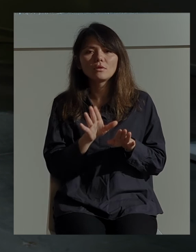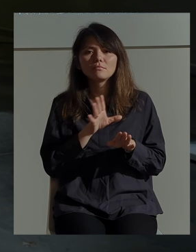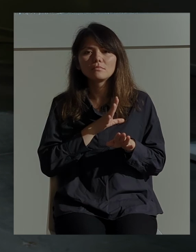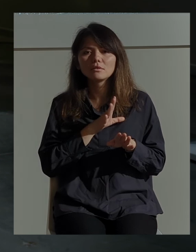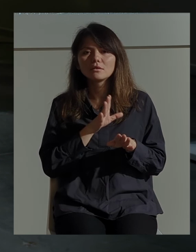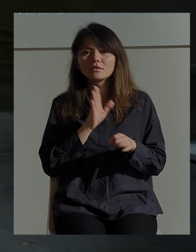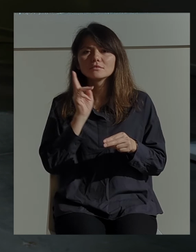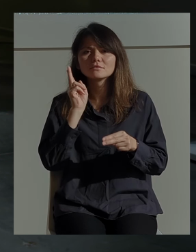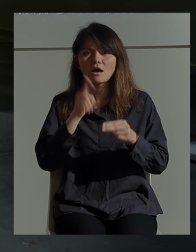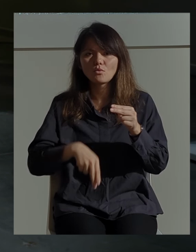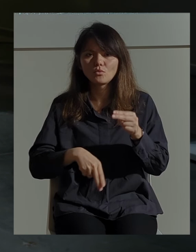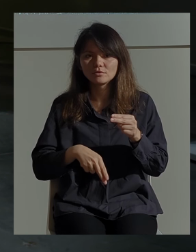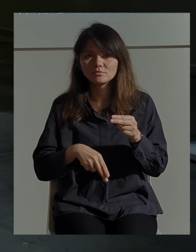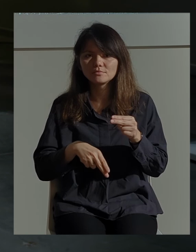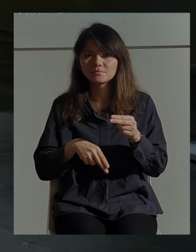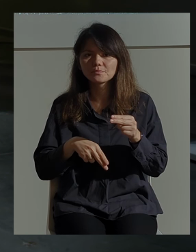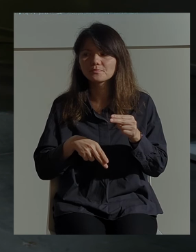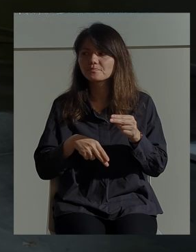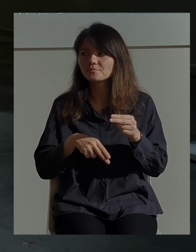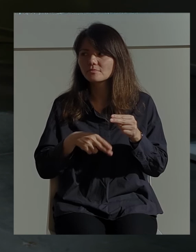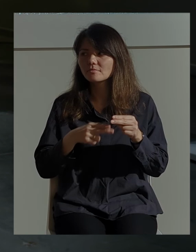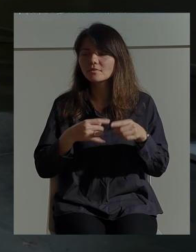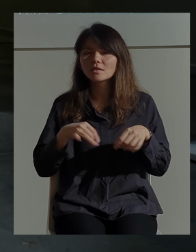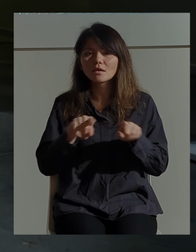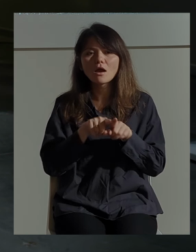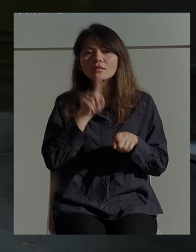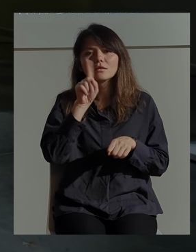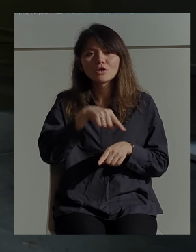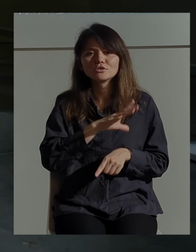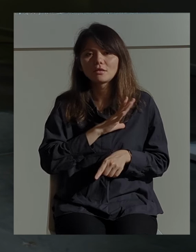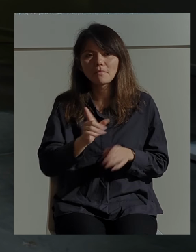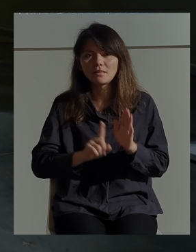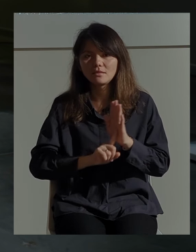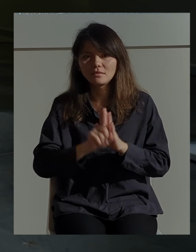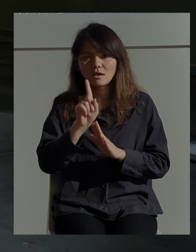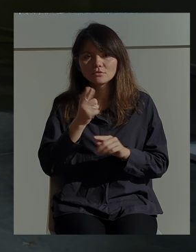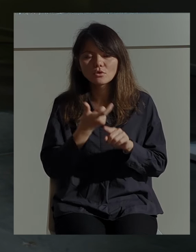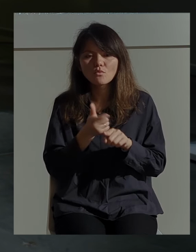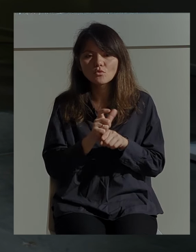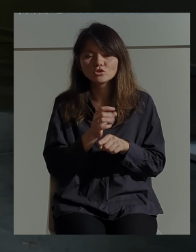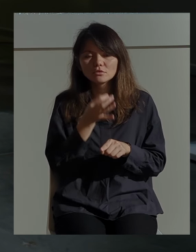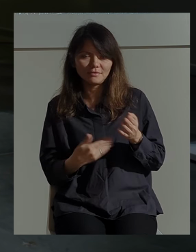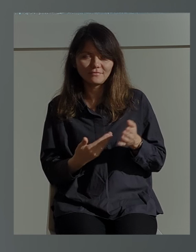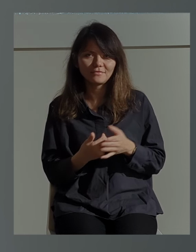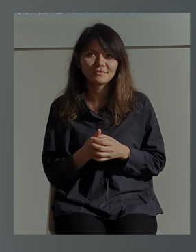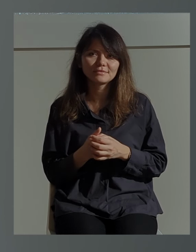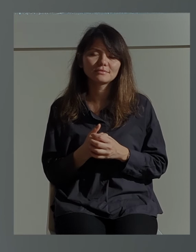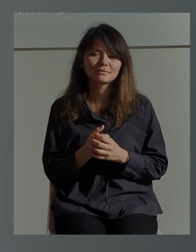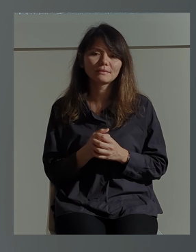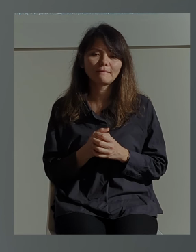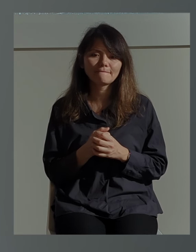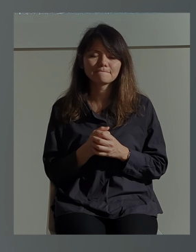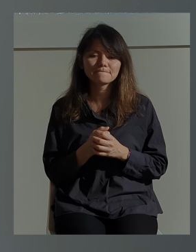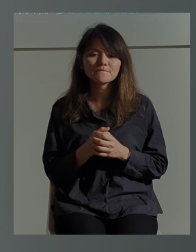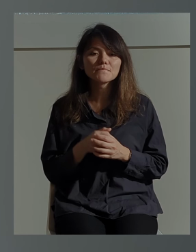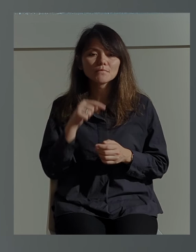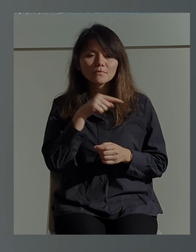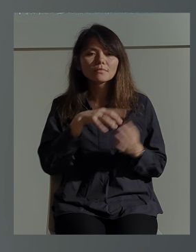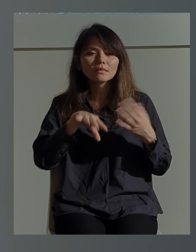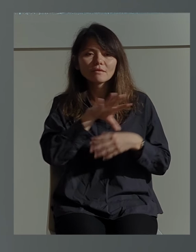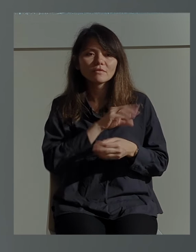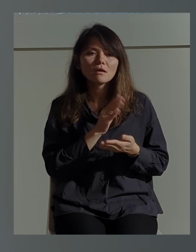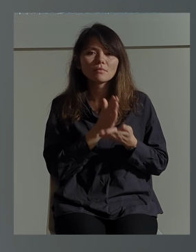и замок Но даже и не была начата Вот то есть очень рано прерывается Роман а они все обладают